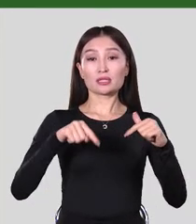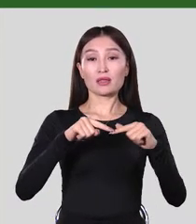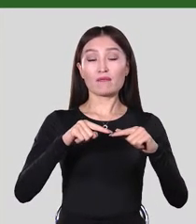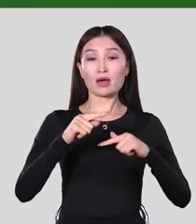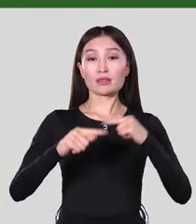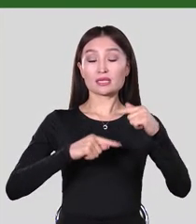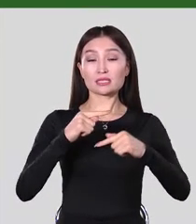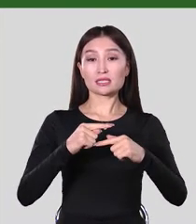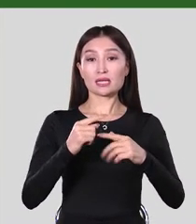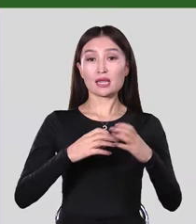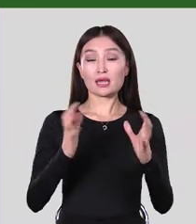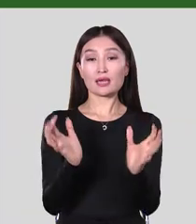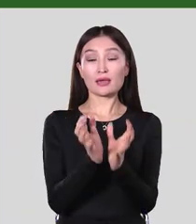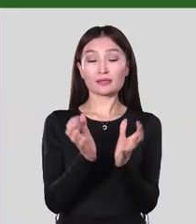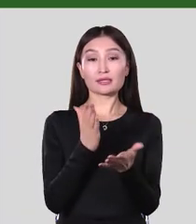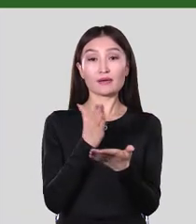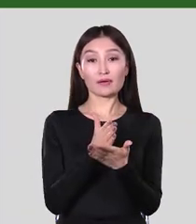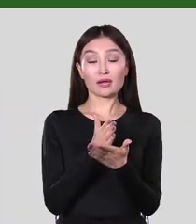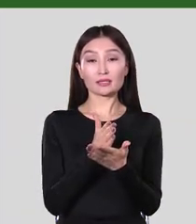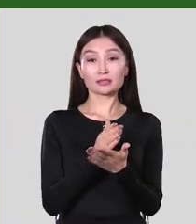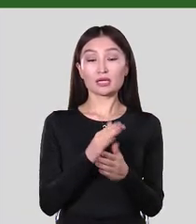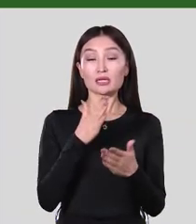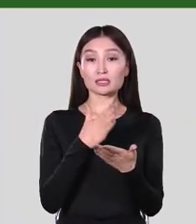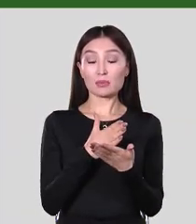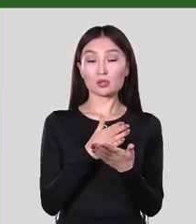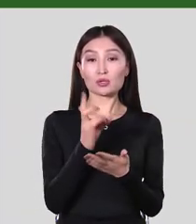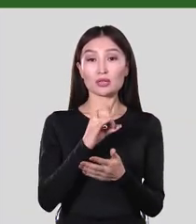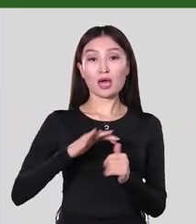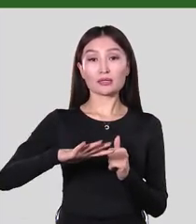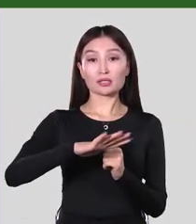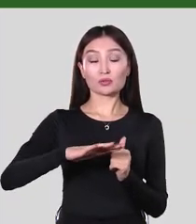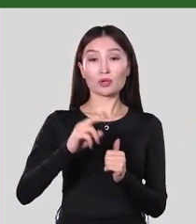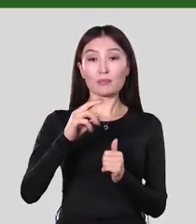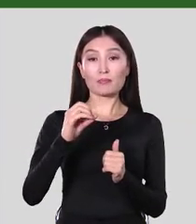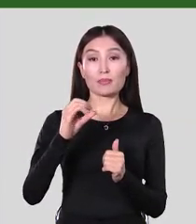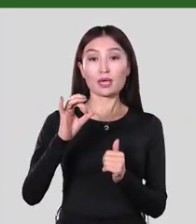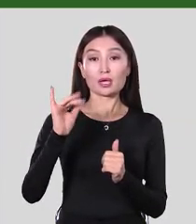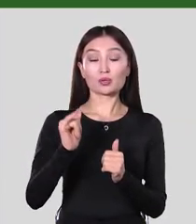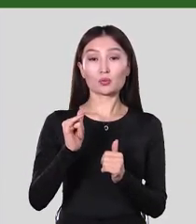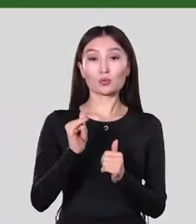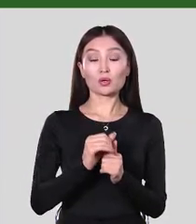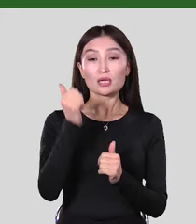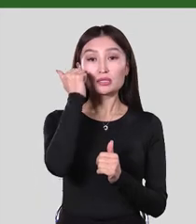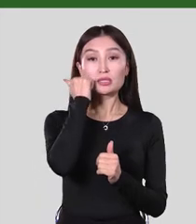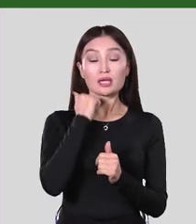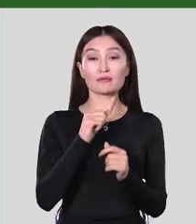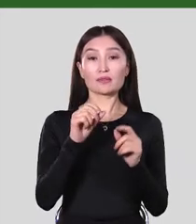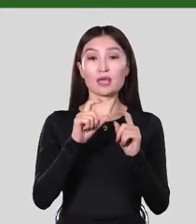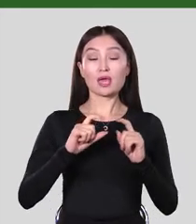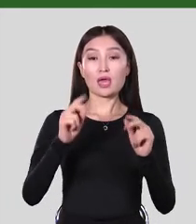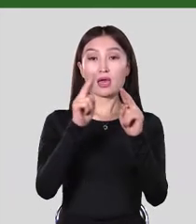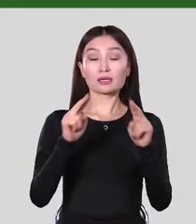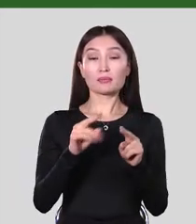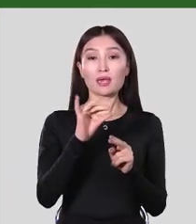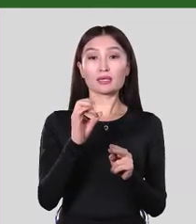андских стран, несомненно, являются расположенные на территории Перу руины древней крепости